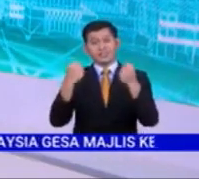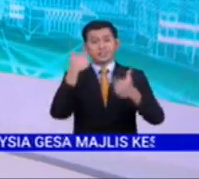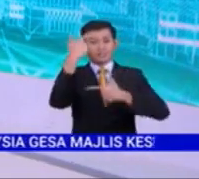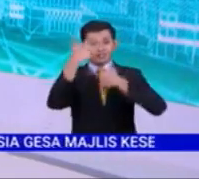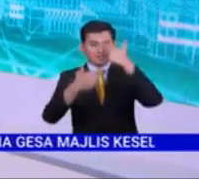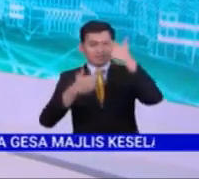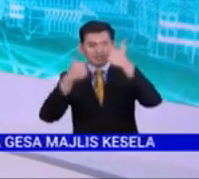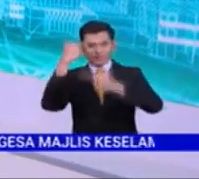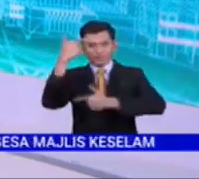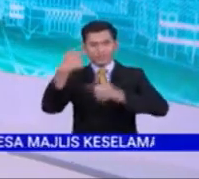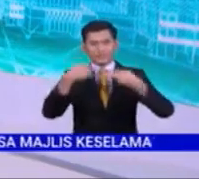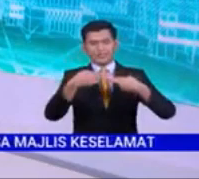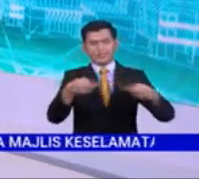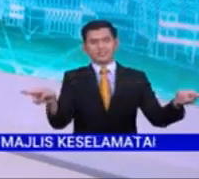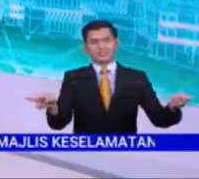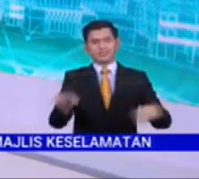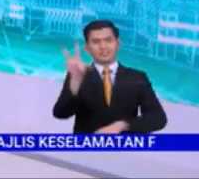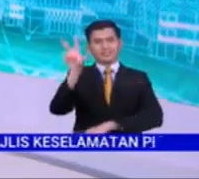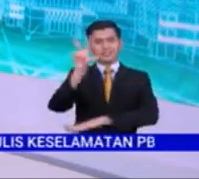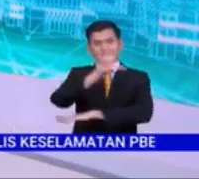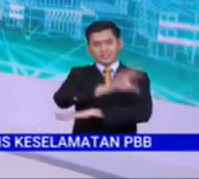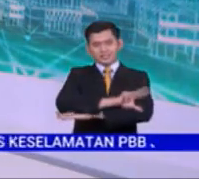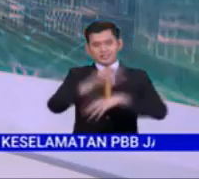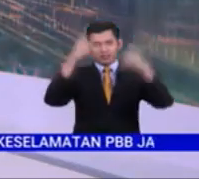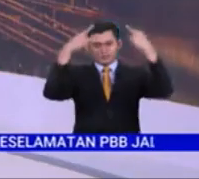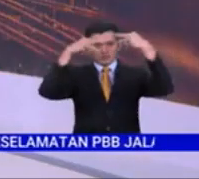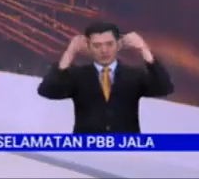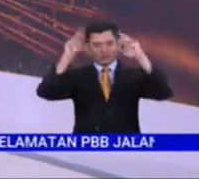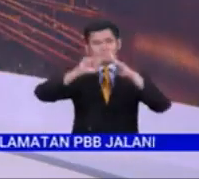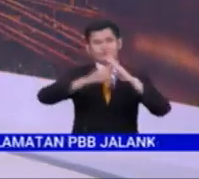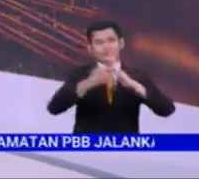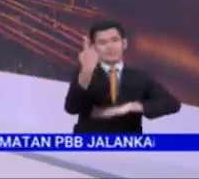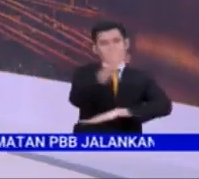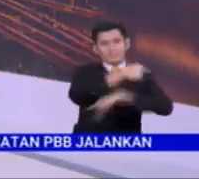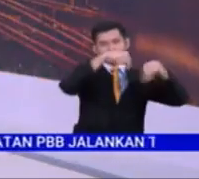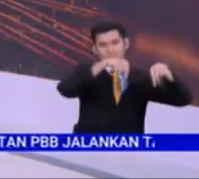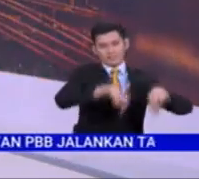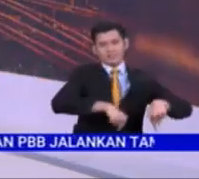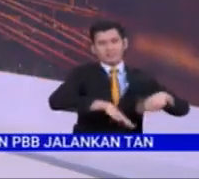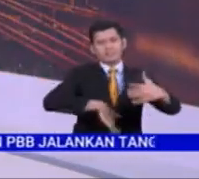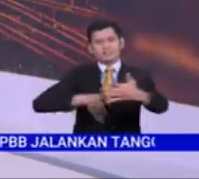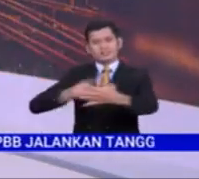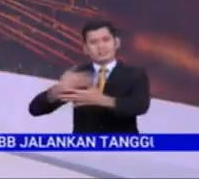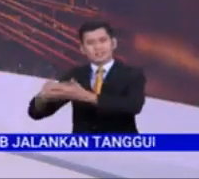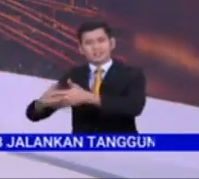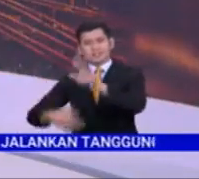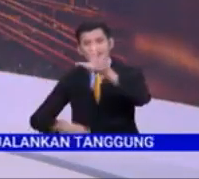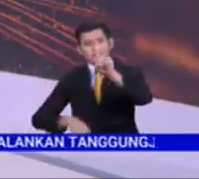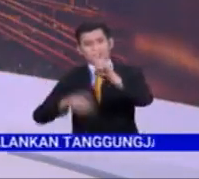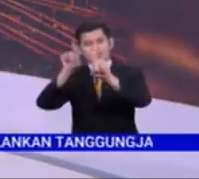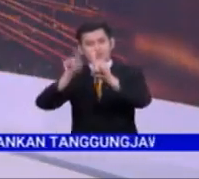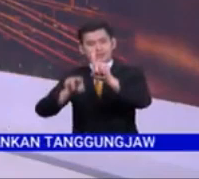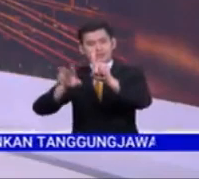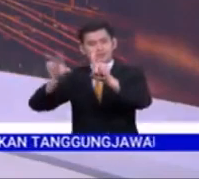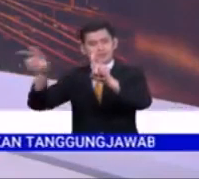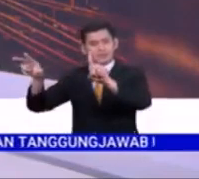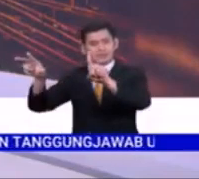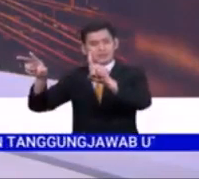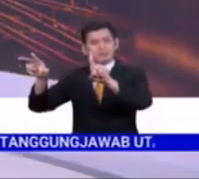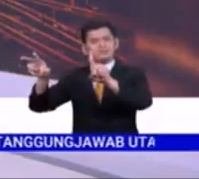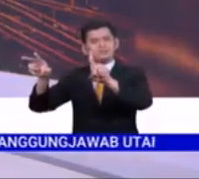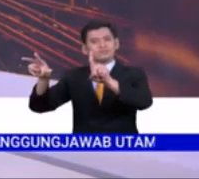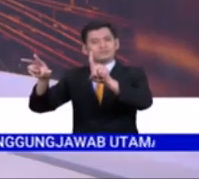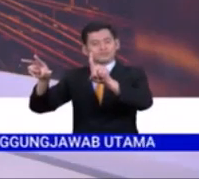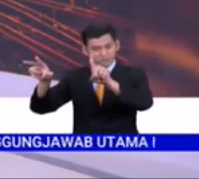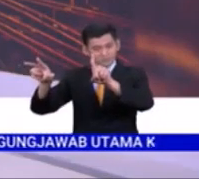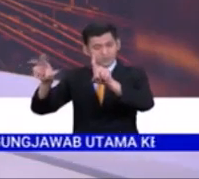lawatan rasmi 3 hari Perdana Menteri bermula hari ini hingga 31 Mac, memberikan jenama yang lebih baik